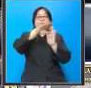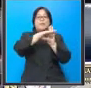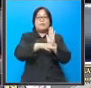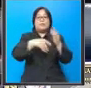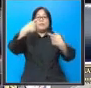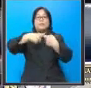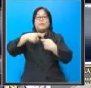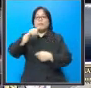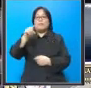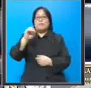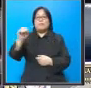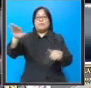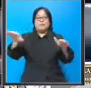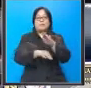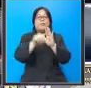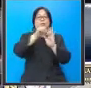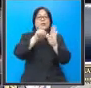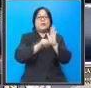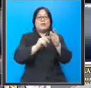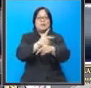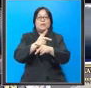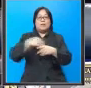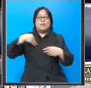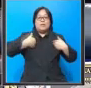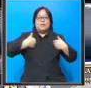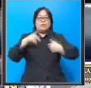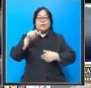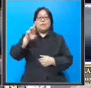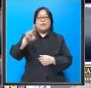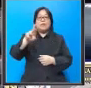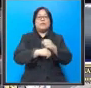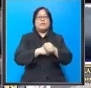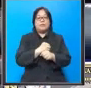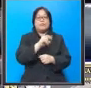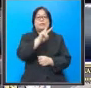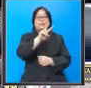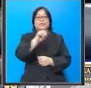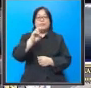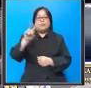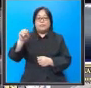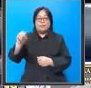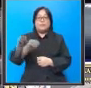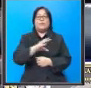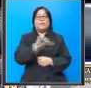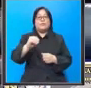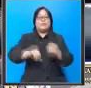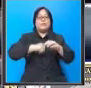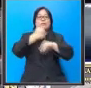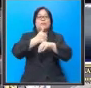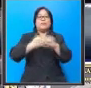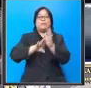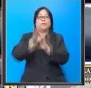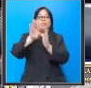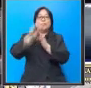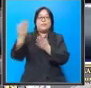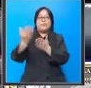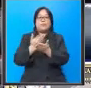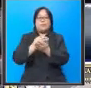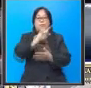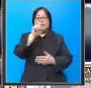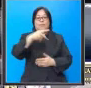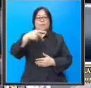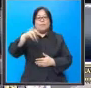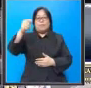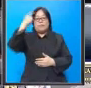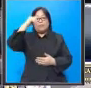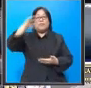berkaitan laizu di bawah atau pemeliharaan hidup Allah 20 fakta 76 dan bangunkan model baru CVT ia